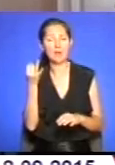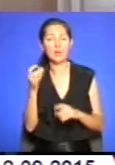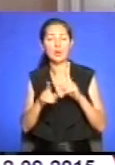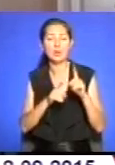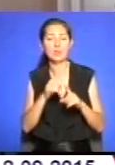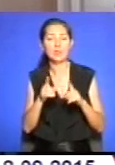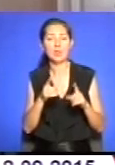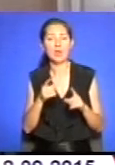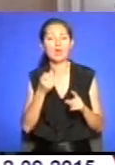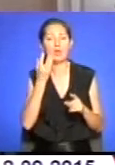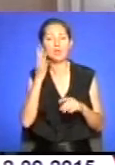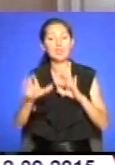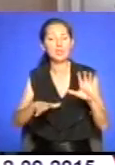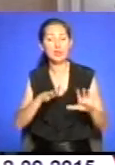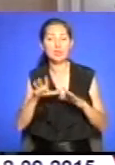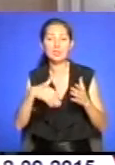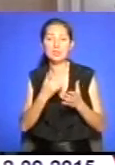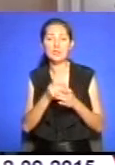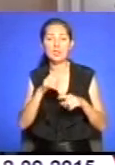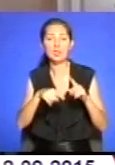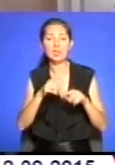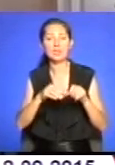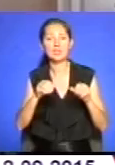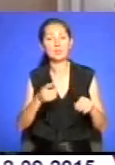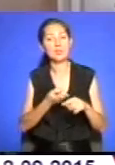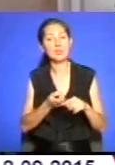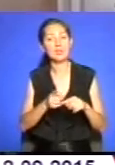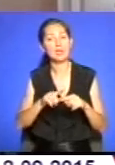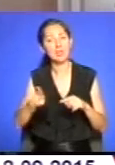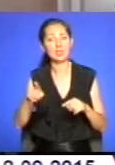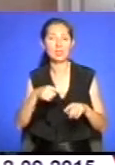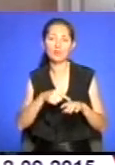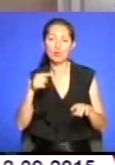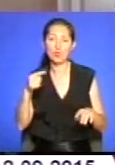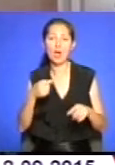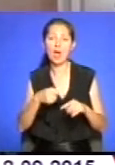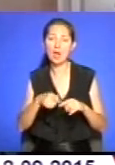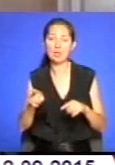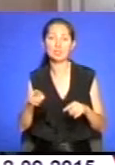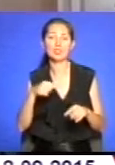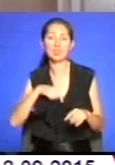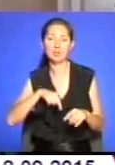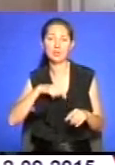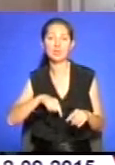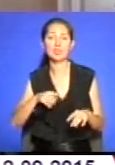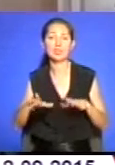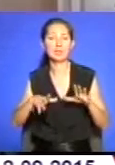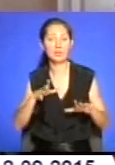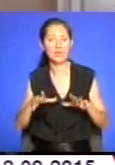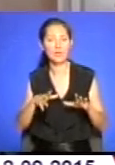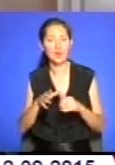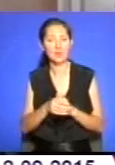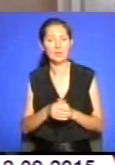але коли тренуєшся на своїй рідній землі – це абсолютно інше відчуття і абсолютно інше налаштування на тренування.